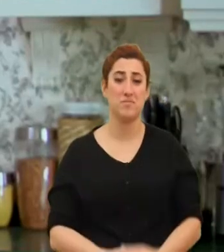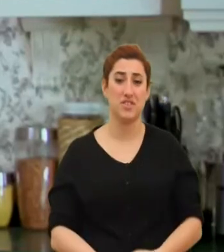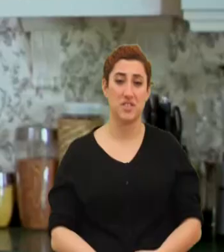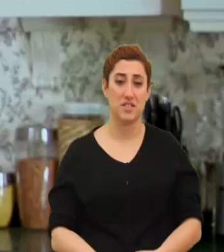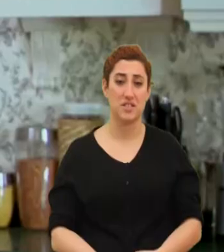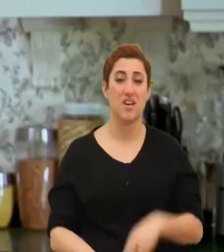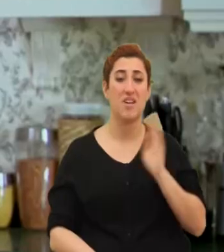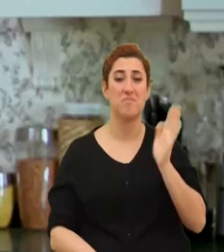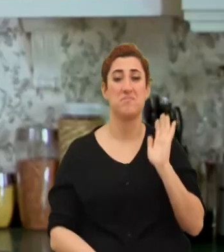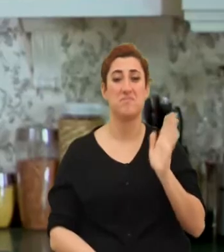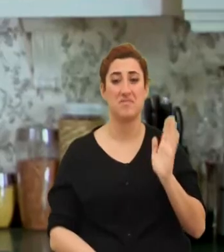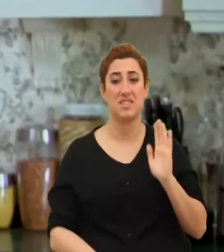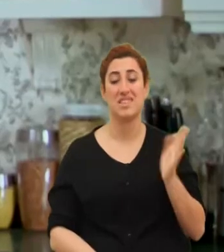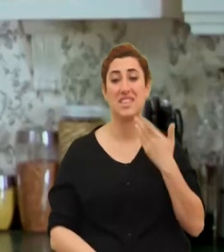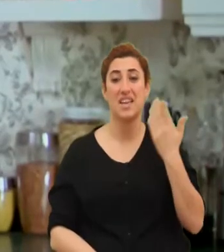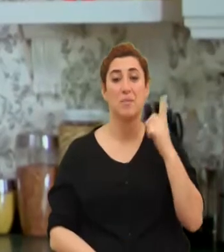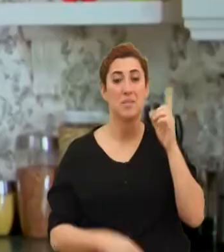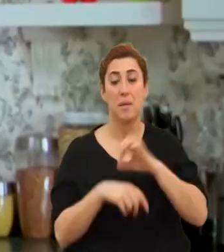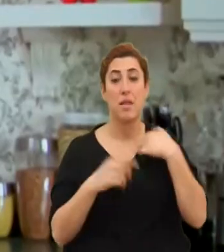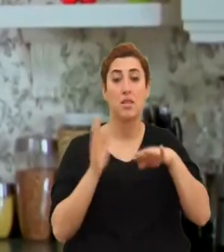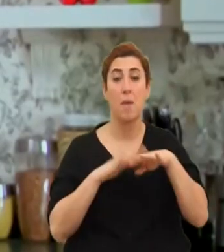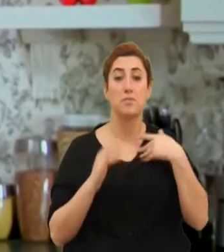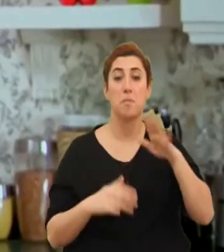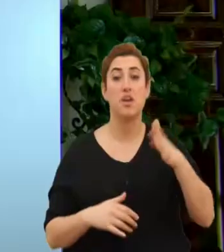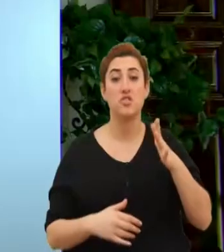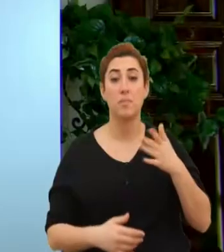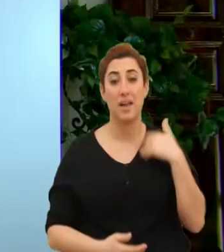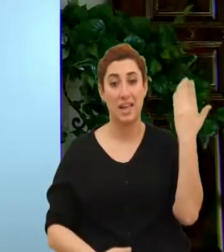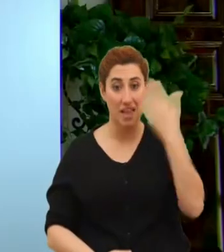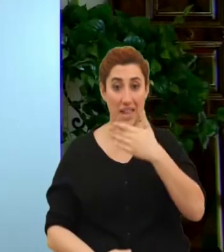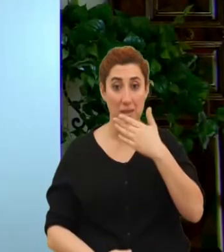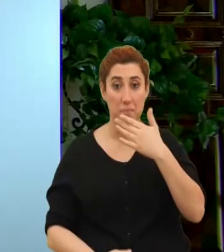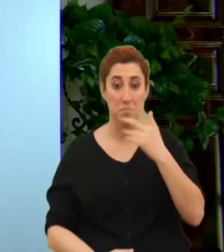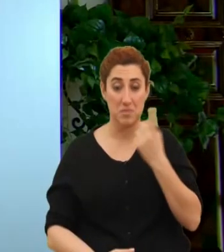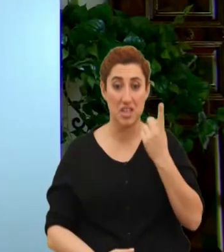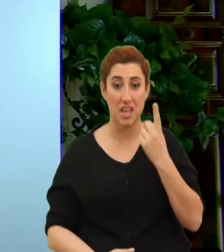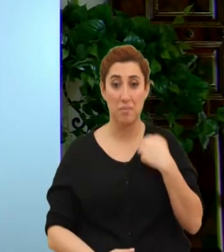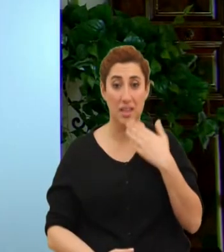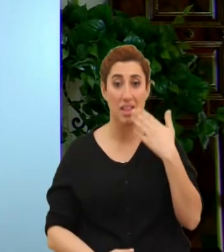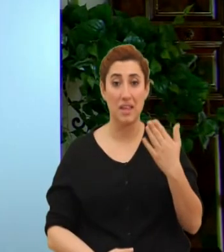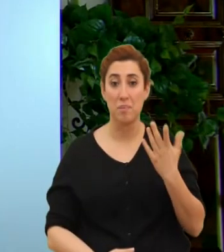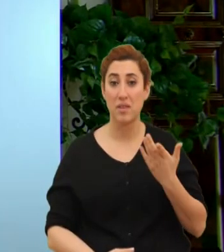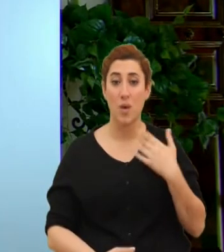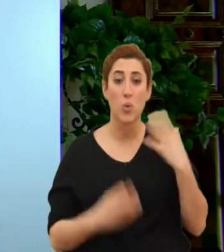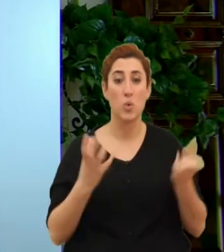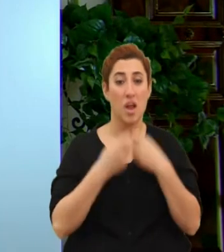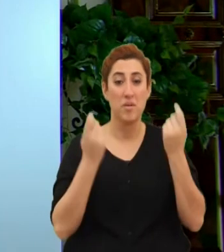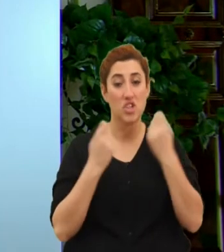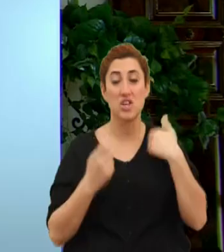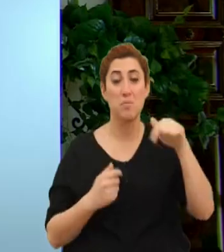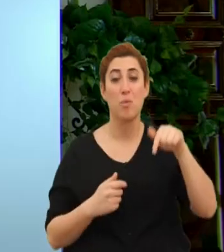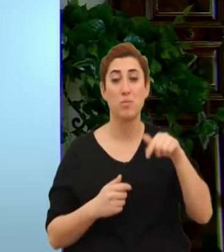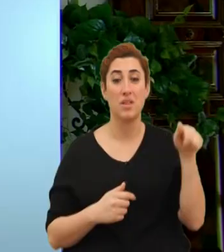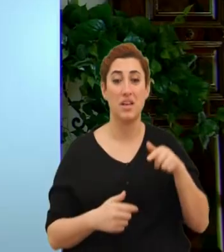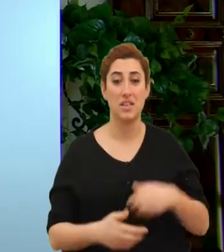ya. Aman. Ya bir dakika ben ne yapsam acaba? Gidip şey mi desem ya, kurtarmaya çalışayım